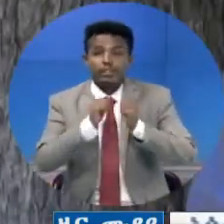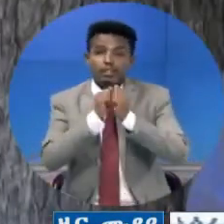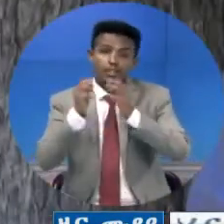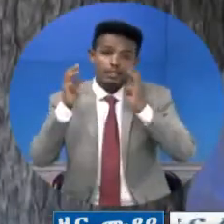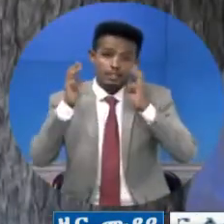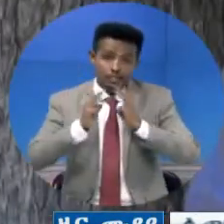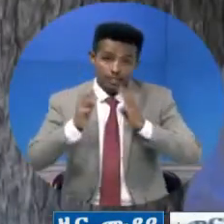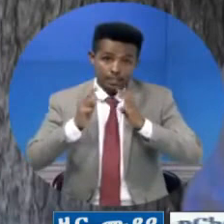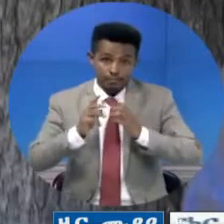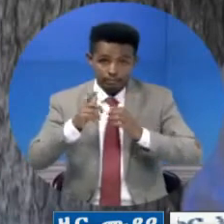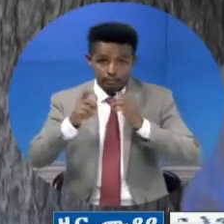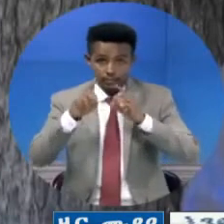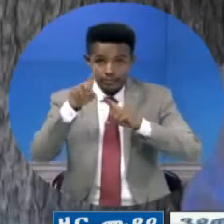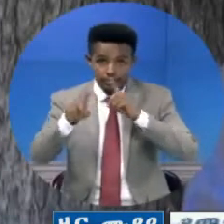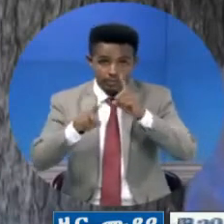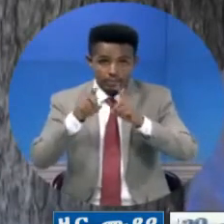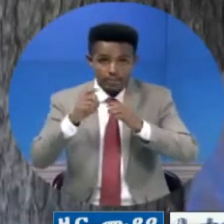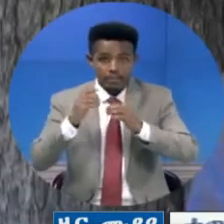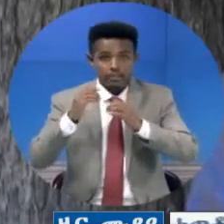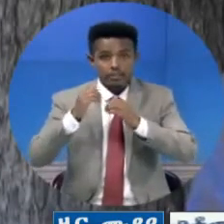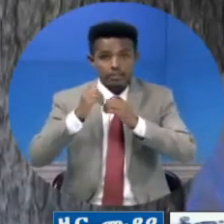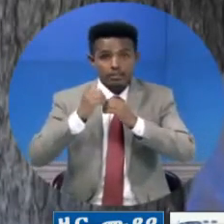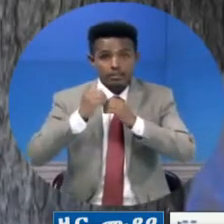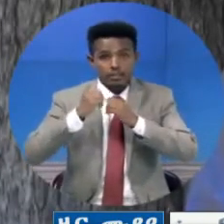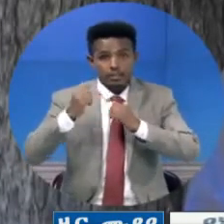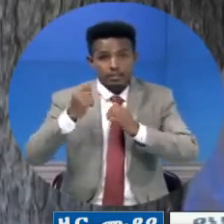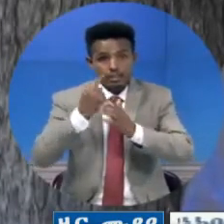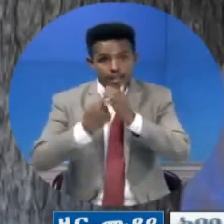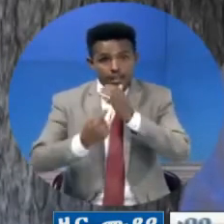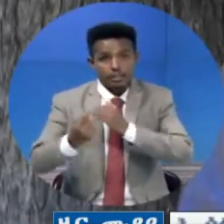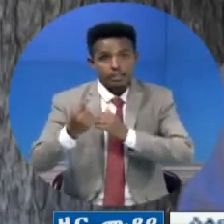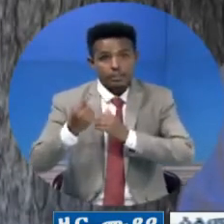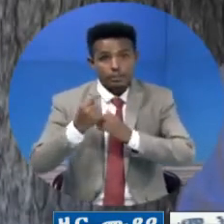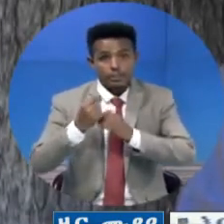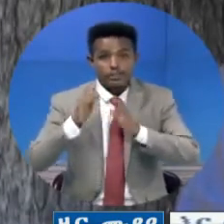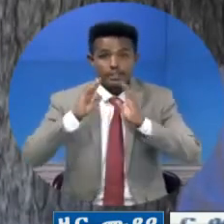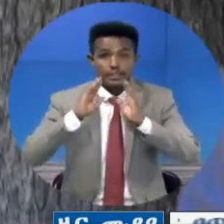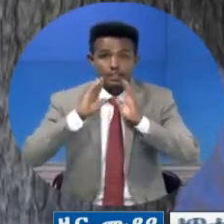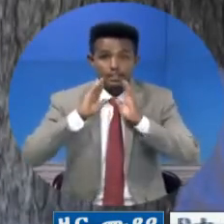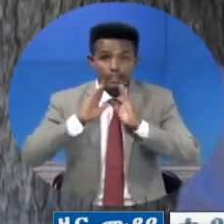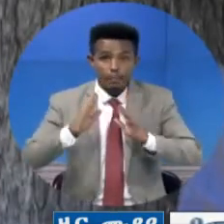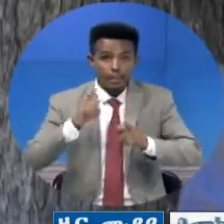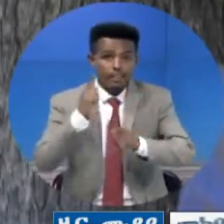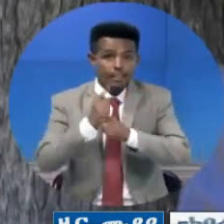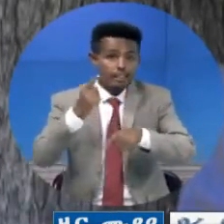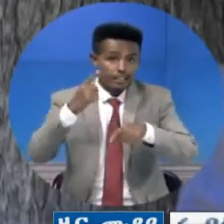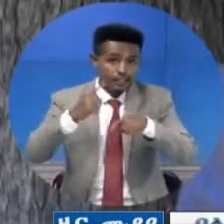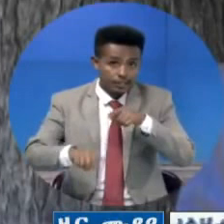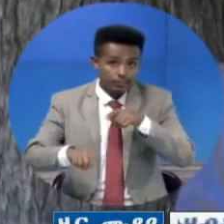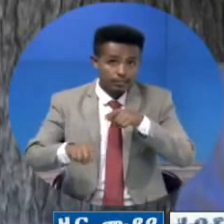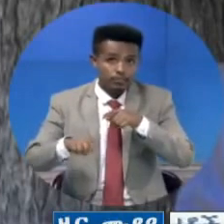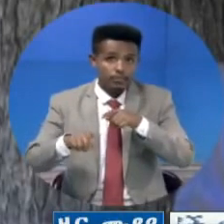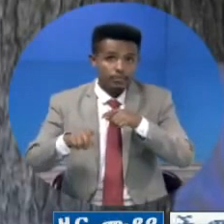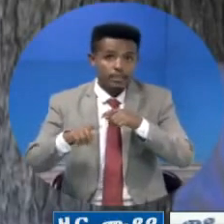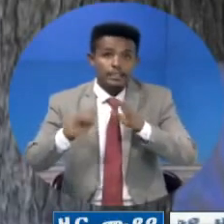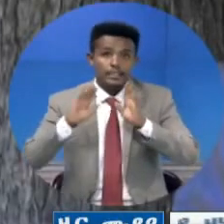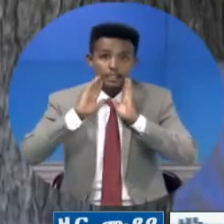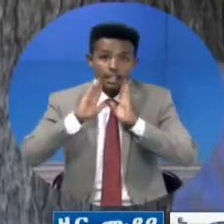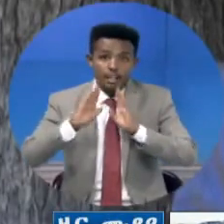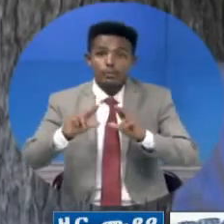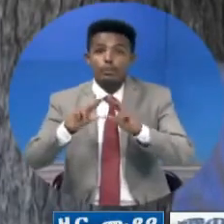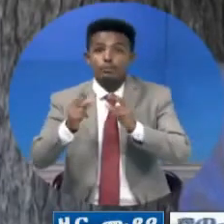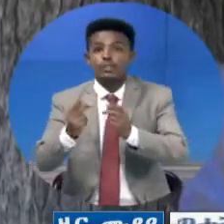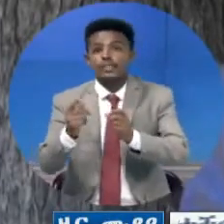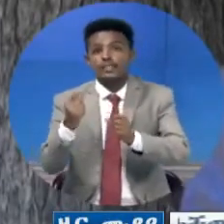ስለሆነ ሰላም ተናጥላዊ ሆነ አግባብ ሰላምን ማረጋገጥ አትችልም። ሰላም ከቤተሰብ ቢጀምርም እንኳን ሰላም የቡድን ስራ